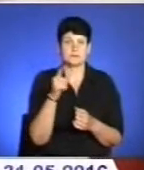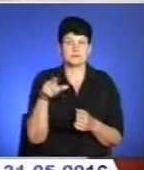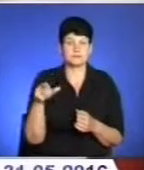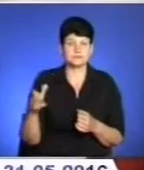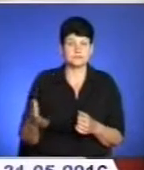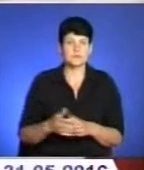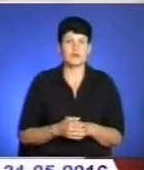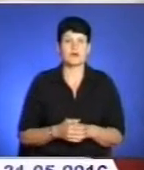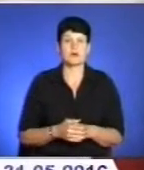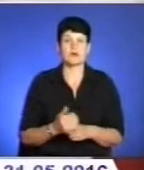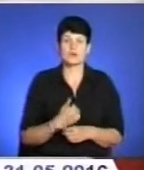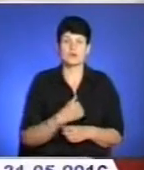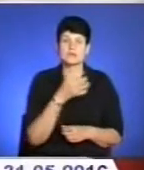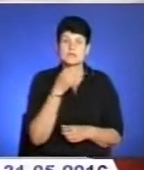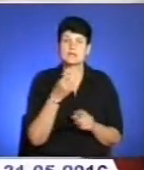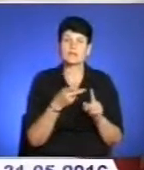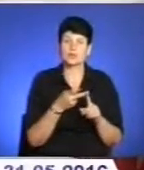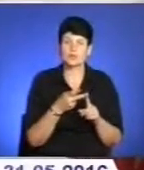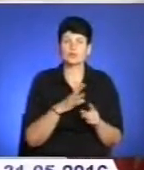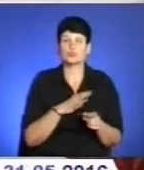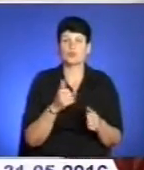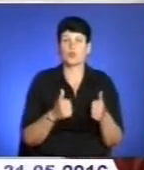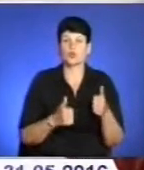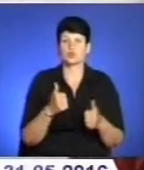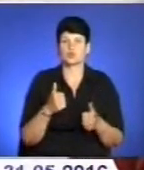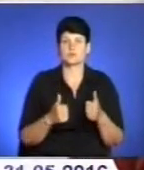що відбувся конкурс